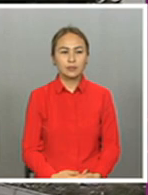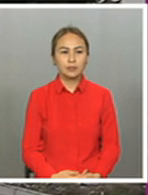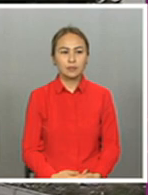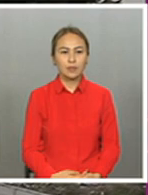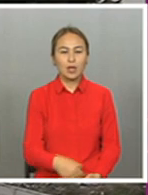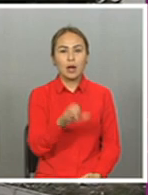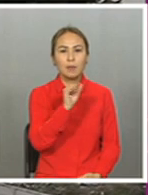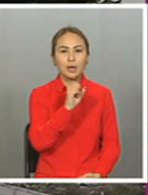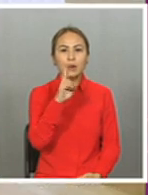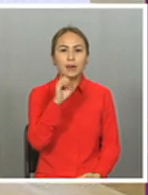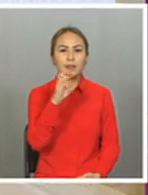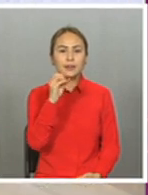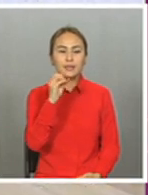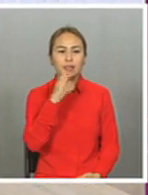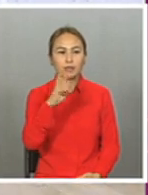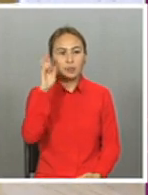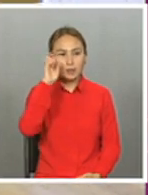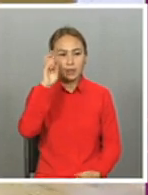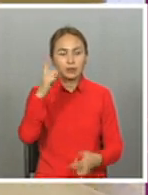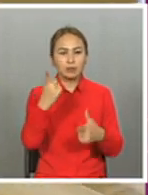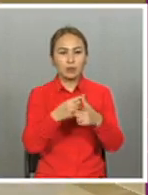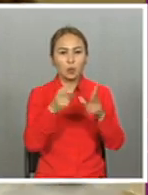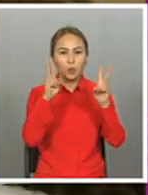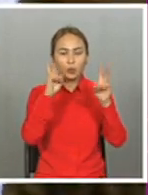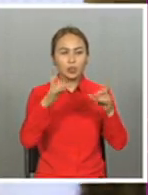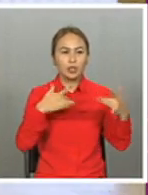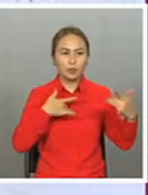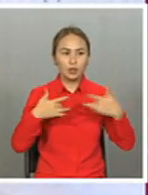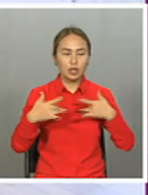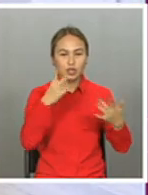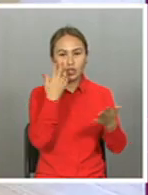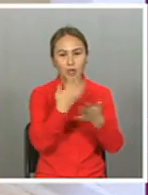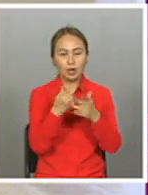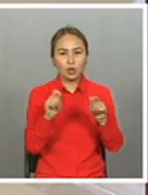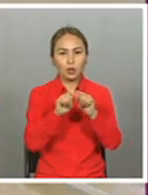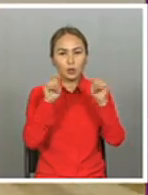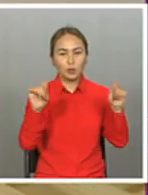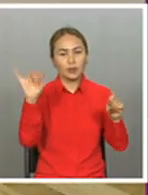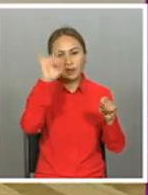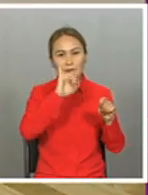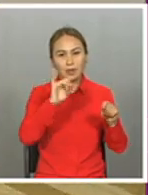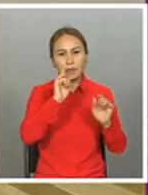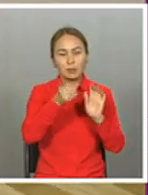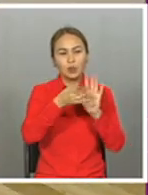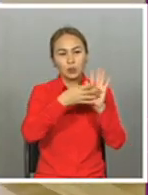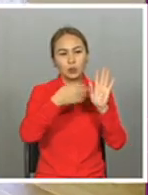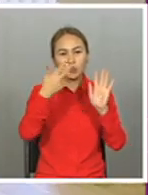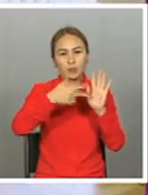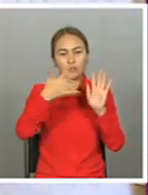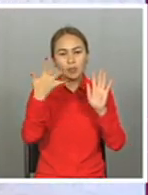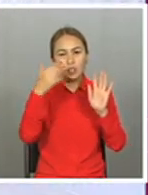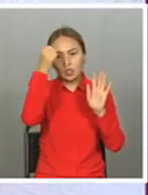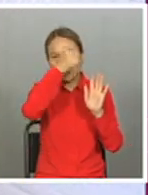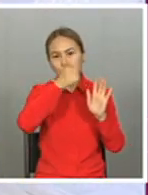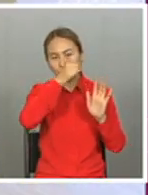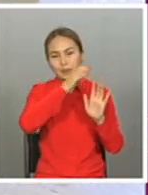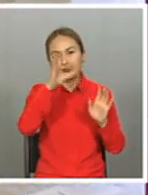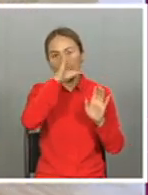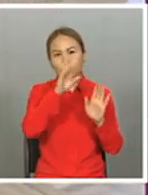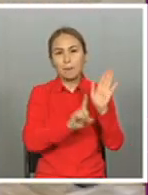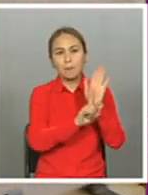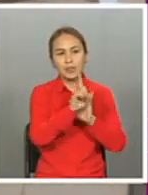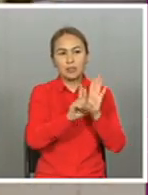Әбілхан Қастеев атындағы мемлекеттік өнер мұражайы. Оның құрылу тарихы 1935 жылдың 40-ынан бастау